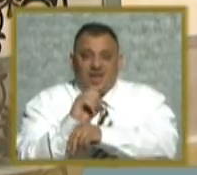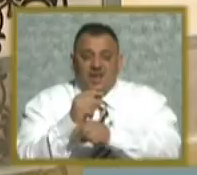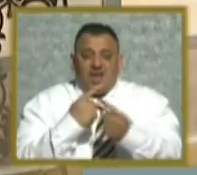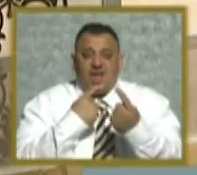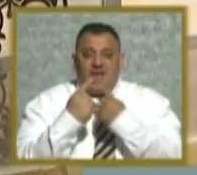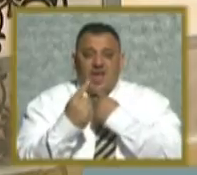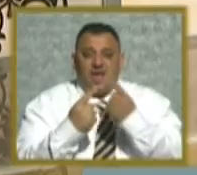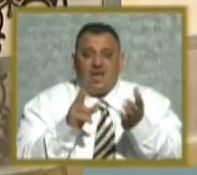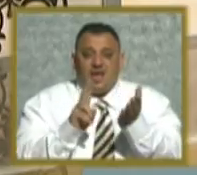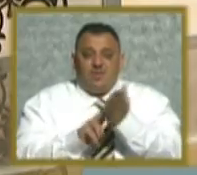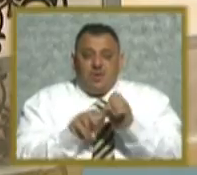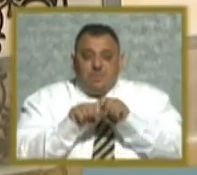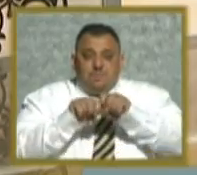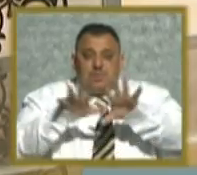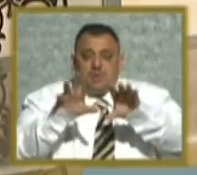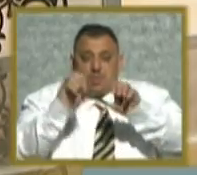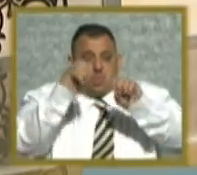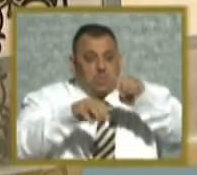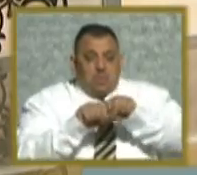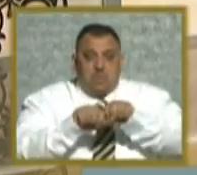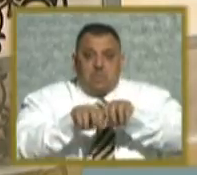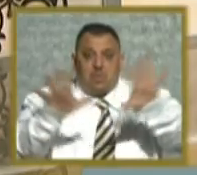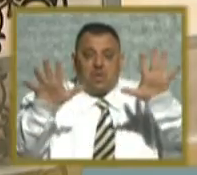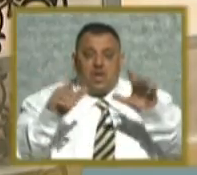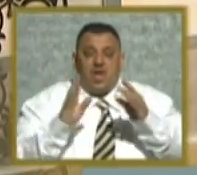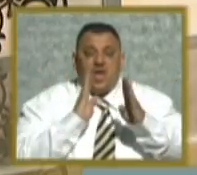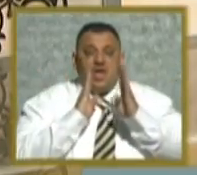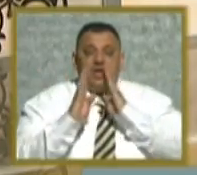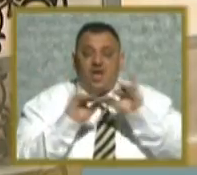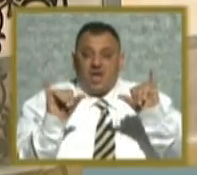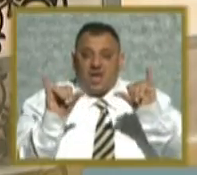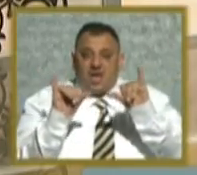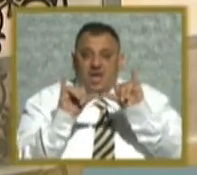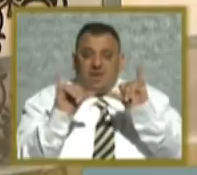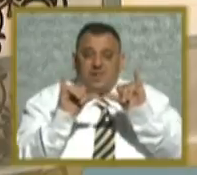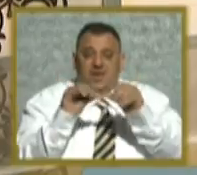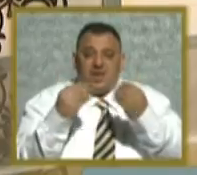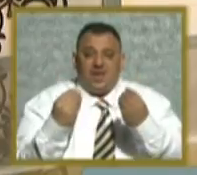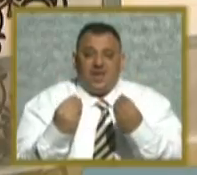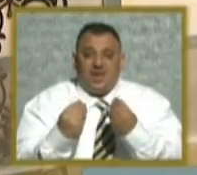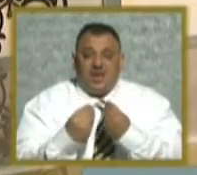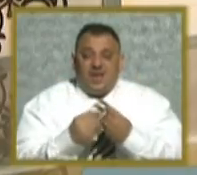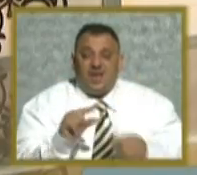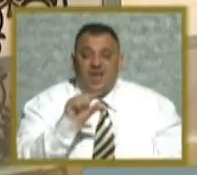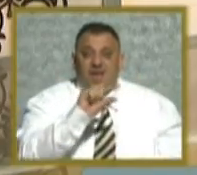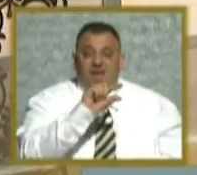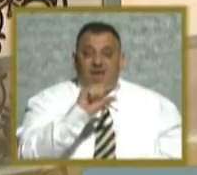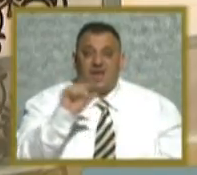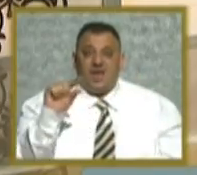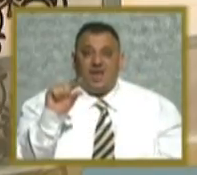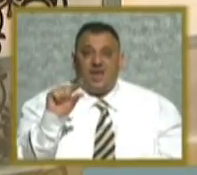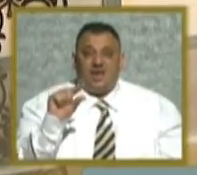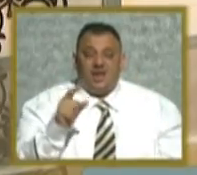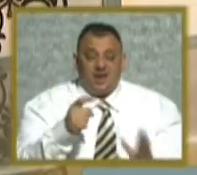الناس وليشهر فيهم، فأعتقد أن الإنترنت والفيسبوك والتواصل الاجتماعي اللي بغير